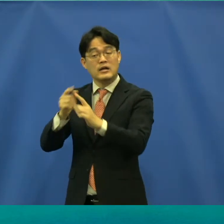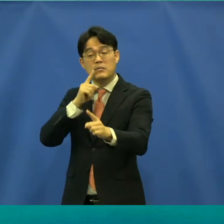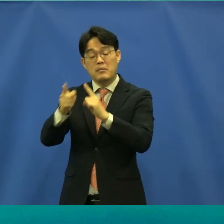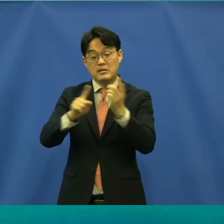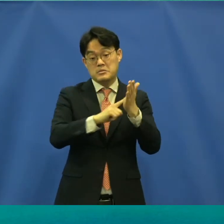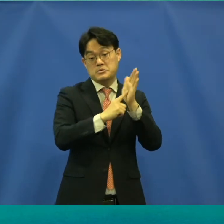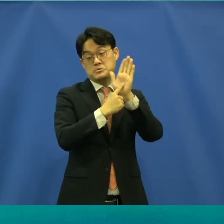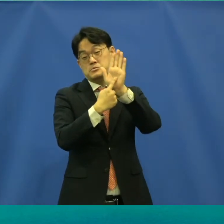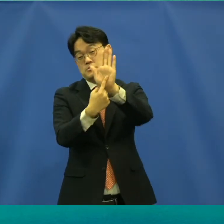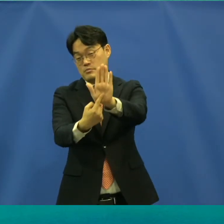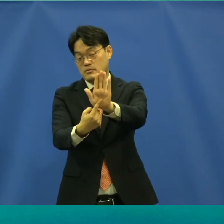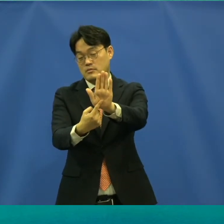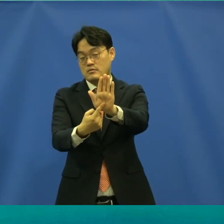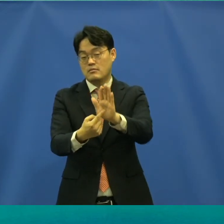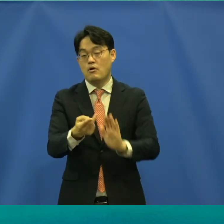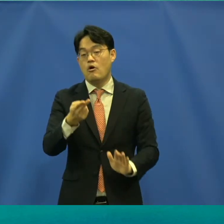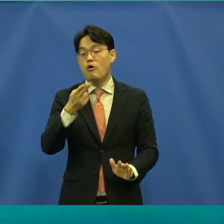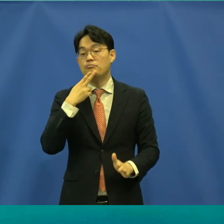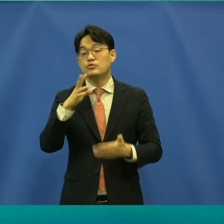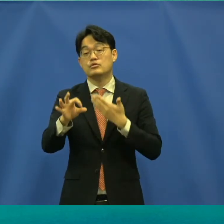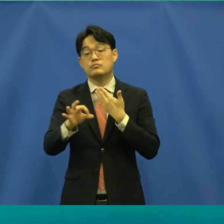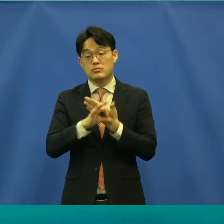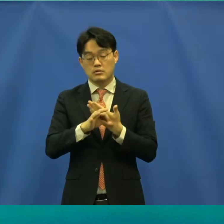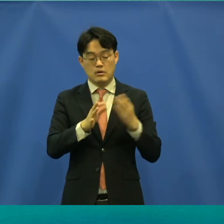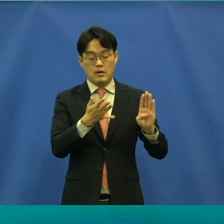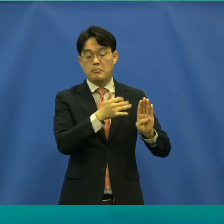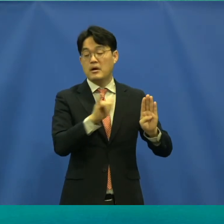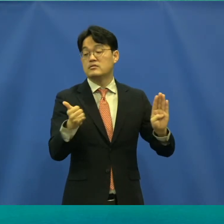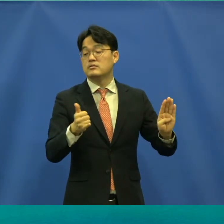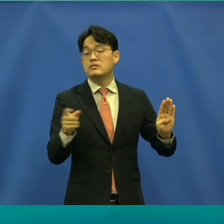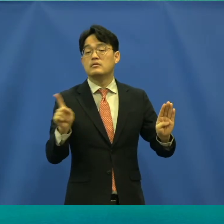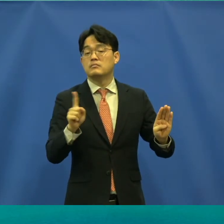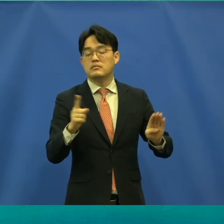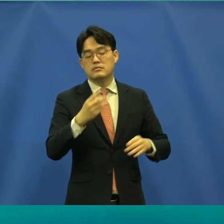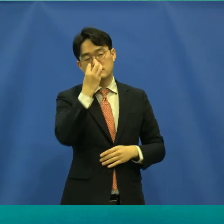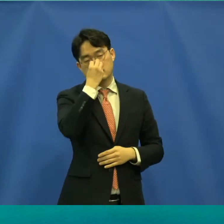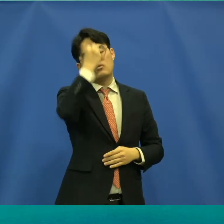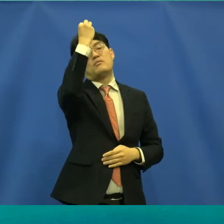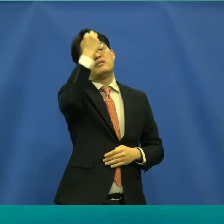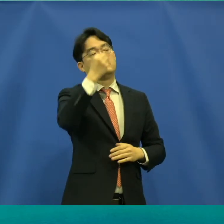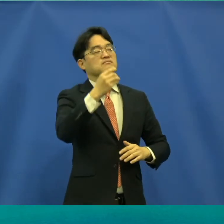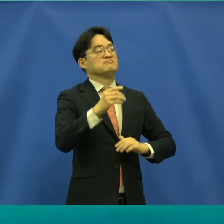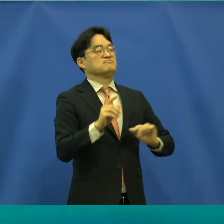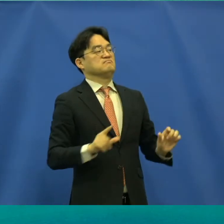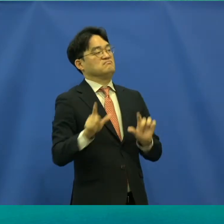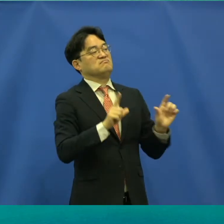안 들리니까 자기 마음대로 사는 거잖아요. 그러니까 방자하게 산다는 거예요.